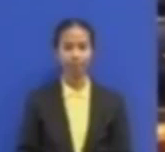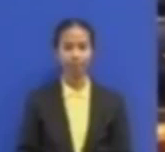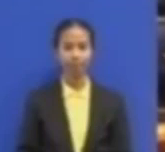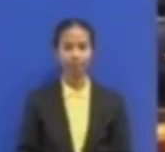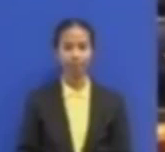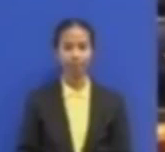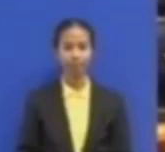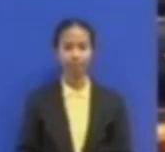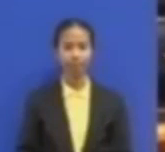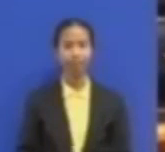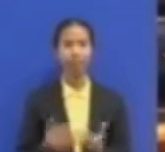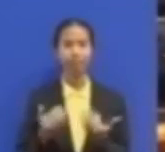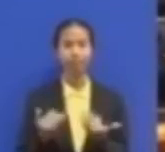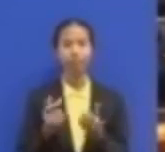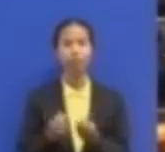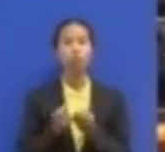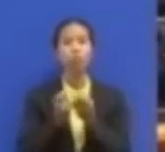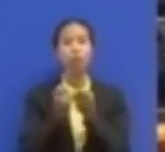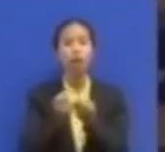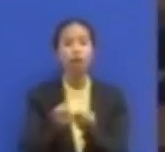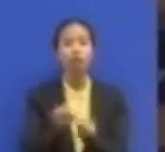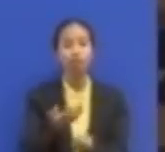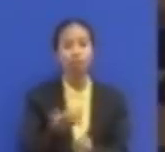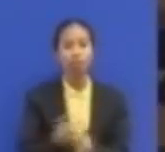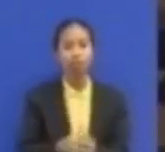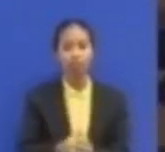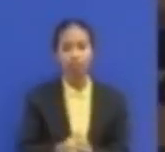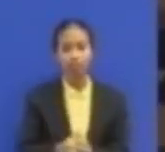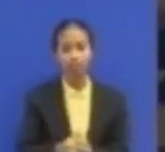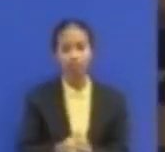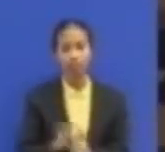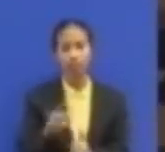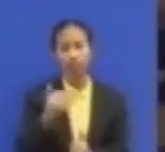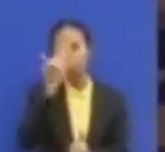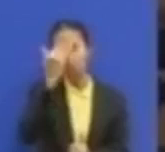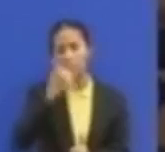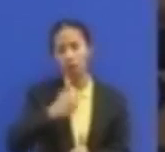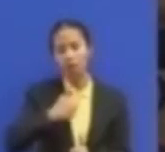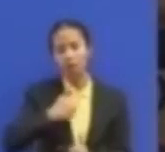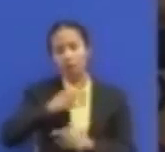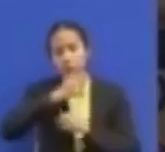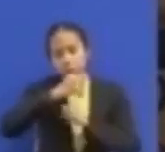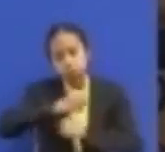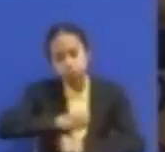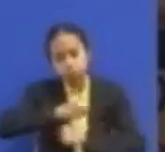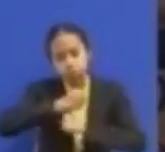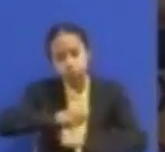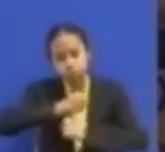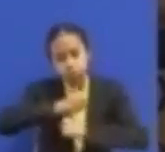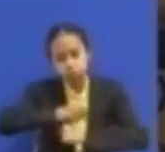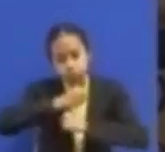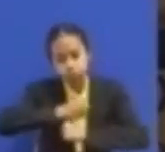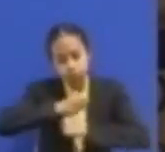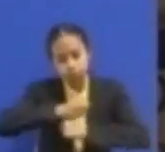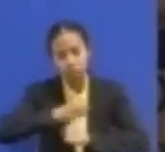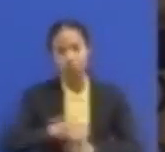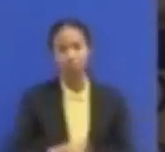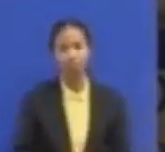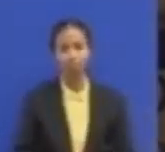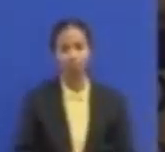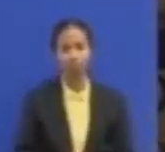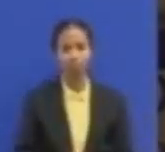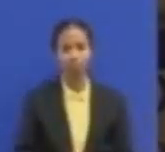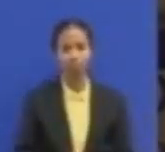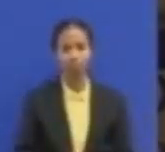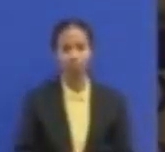ขออนุญาตนิดหน่อยนะครับเนื่องจากคนแก่ก็ช